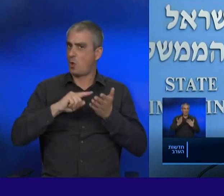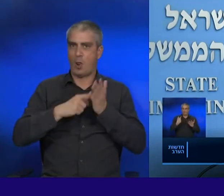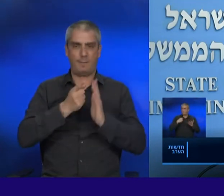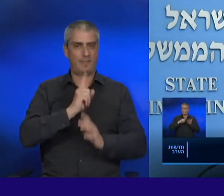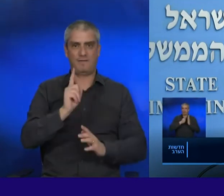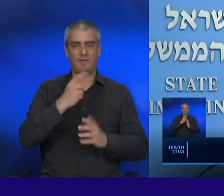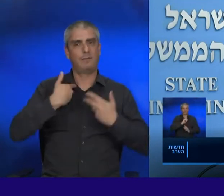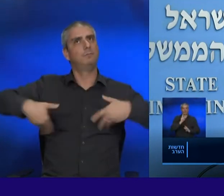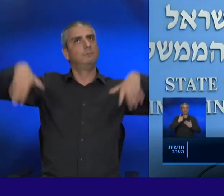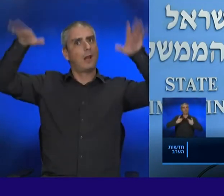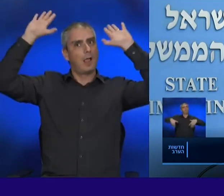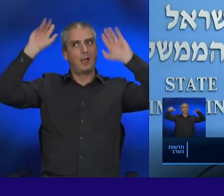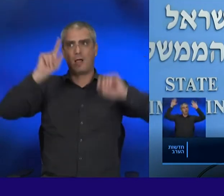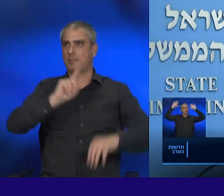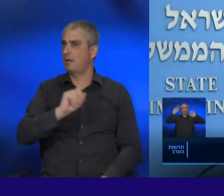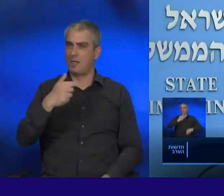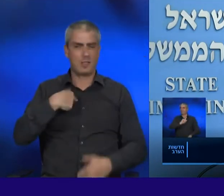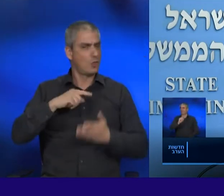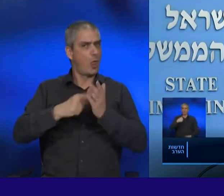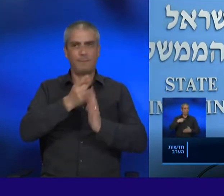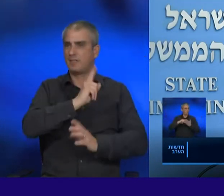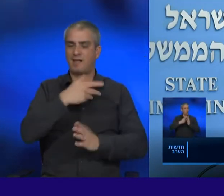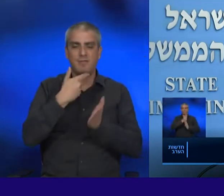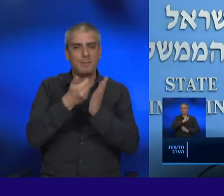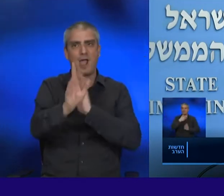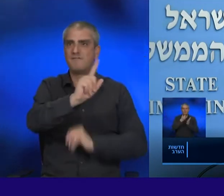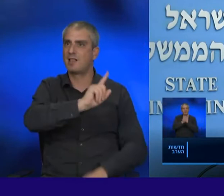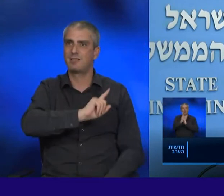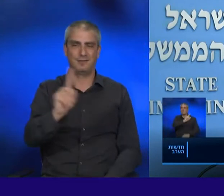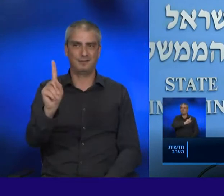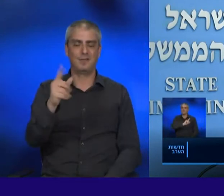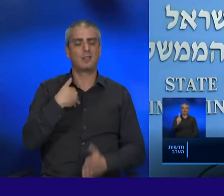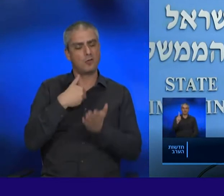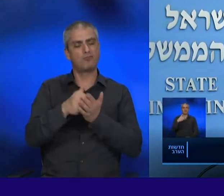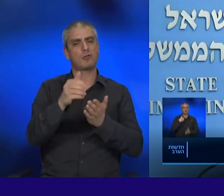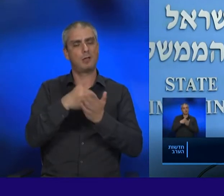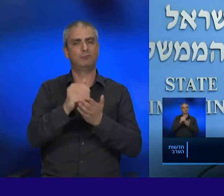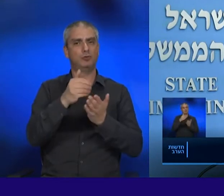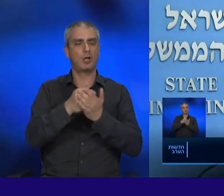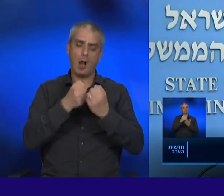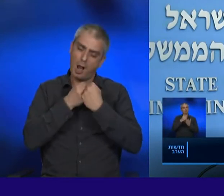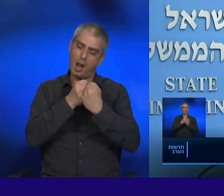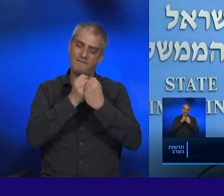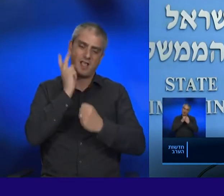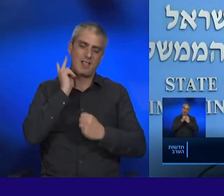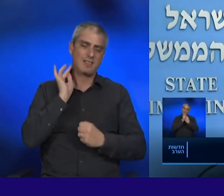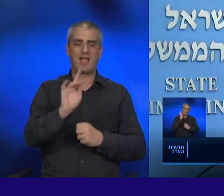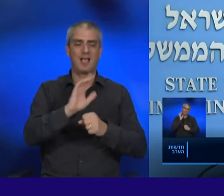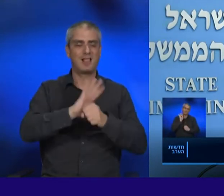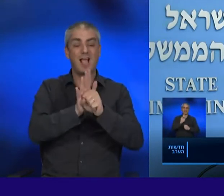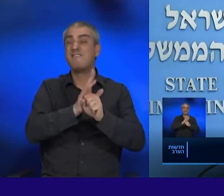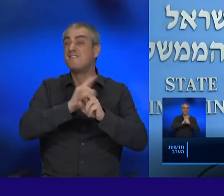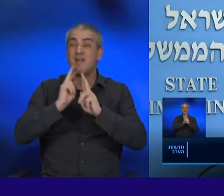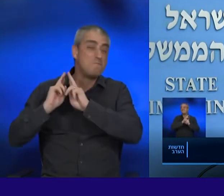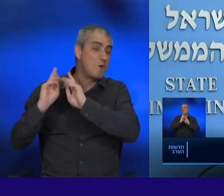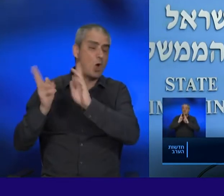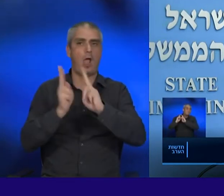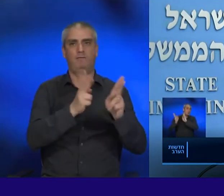להרים ידיים, אין לנו שום כוונה לוותר. נמשיך להיאבק בנגיף בכל הדרכים